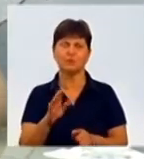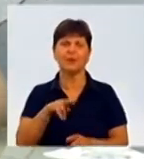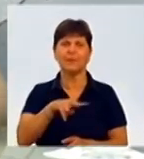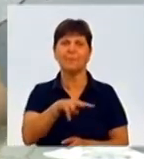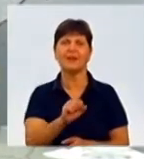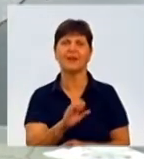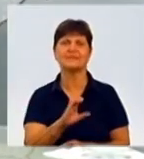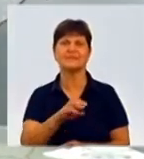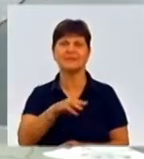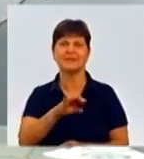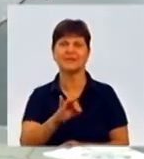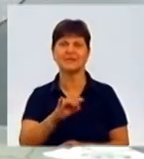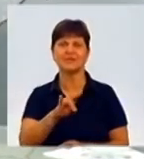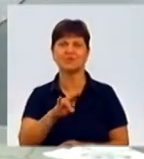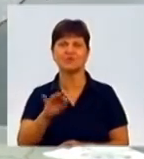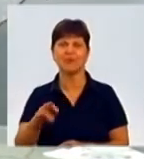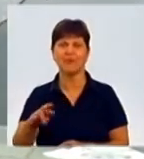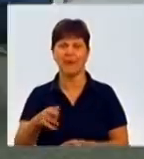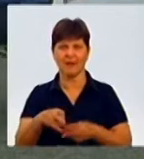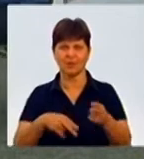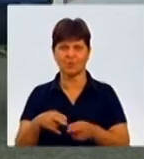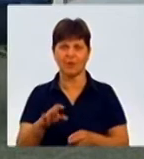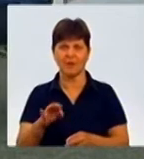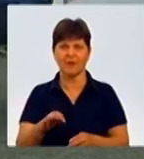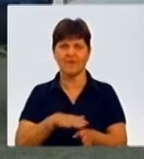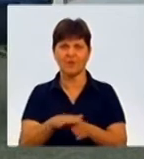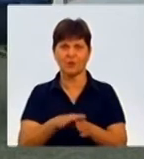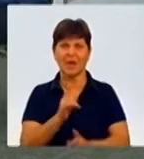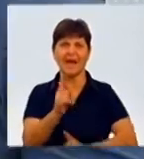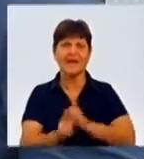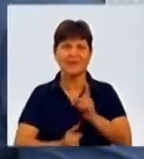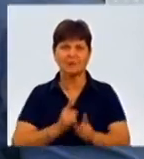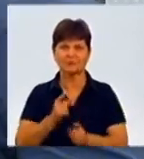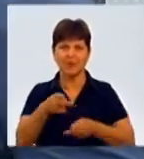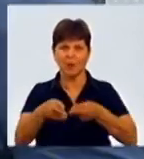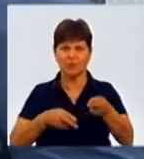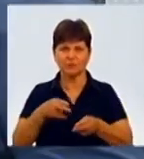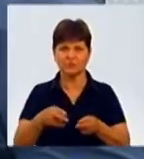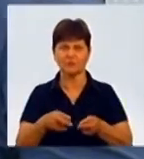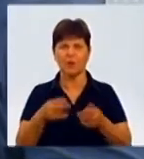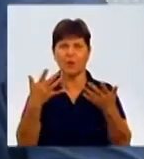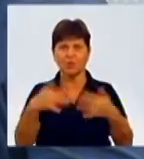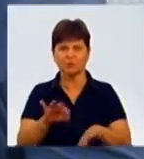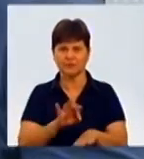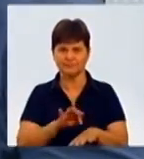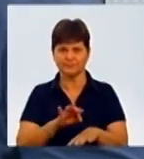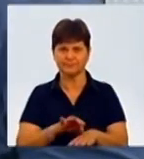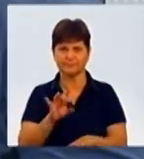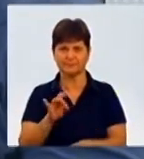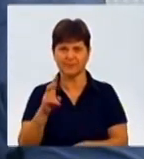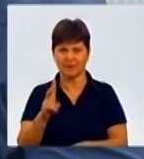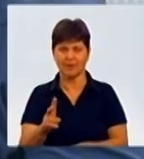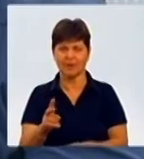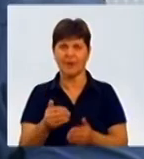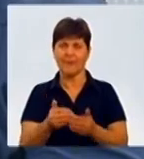А також відстрочена хірургія, тобто виконання реконструктивних операцій хворим, які вже перенесли операції з приводу раку